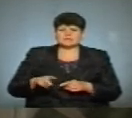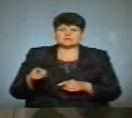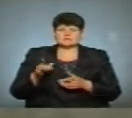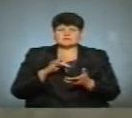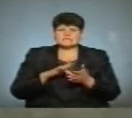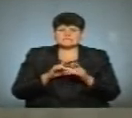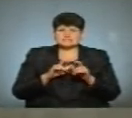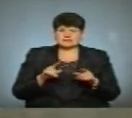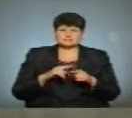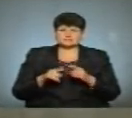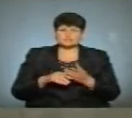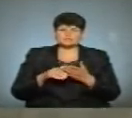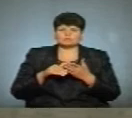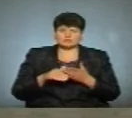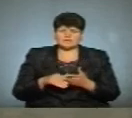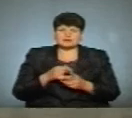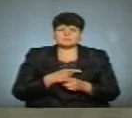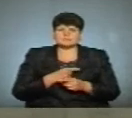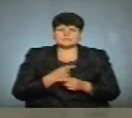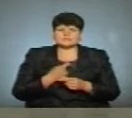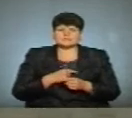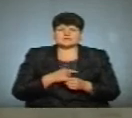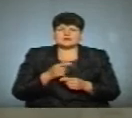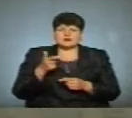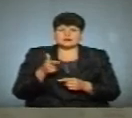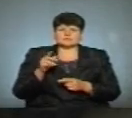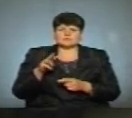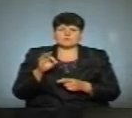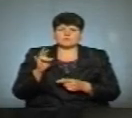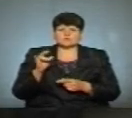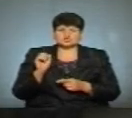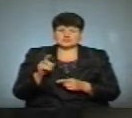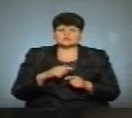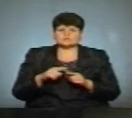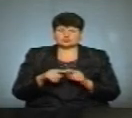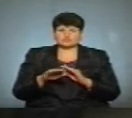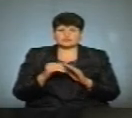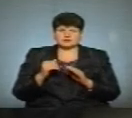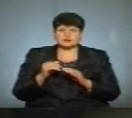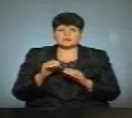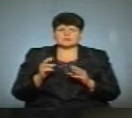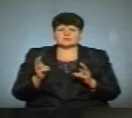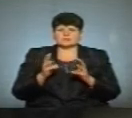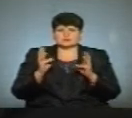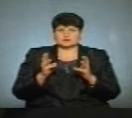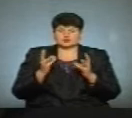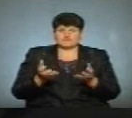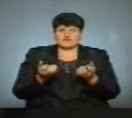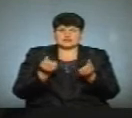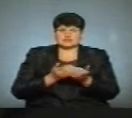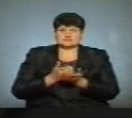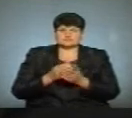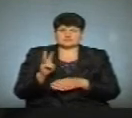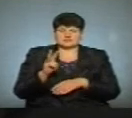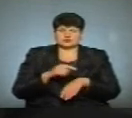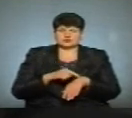центру екстреної допомоги та медицини катастроф Ганни Мончак, швидку викликала операторка пожежно-рятувальної служби о 3